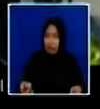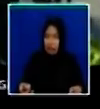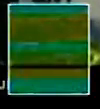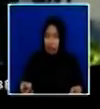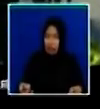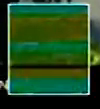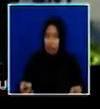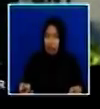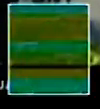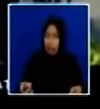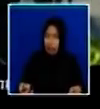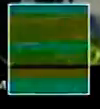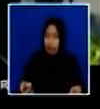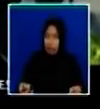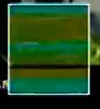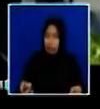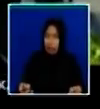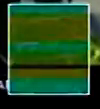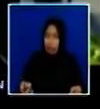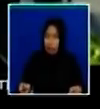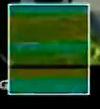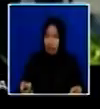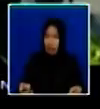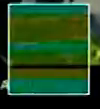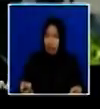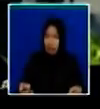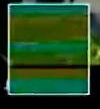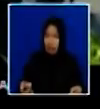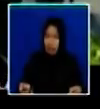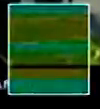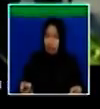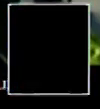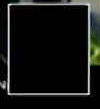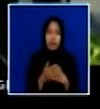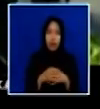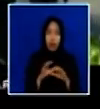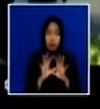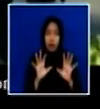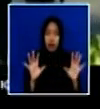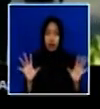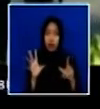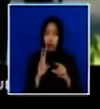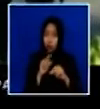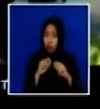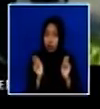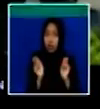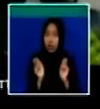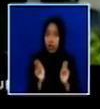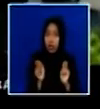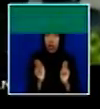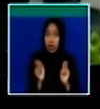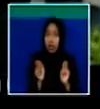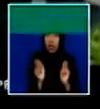membela mengetahui Apa akibat gerusan harus bener seberapa besar kerusakan yang ada di